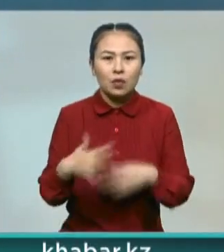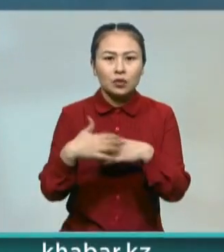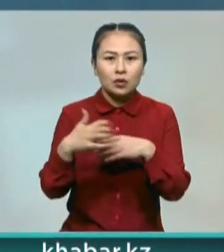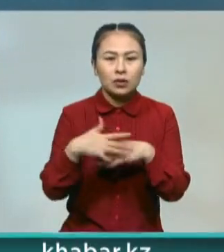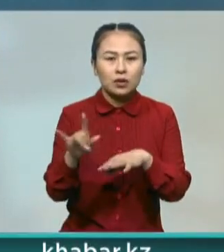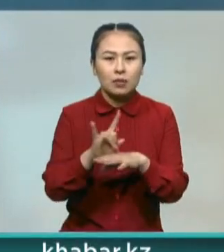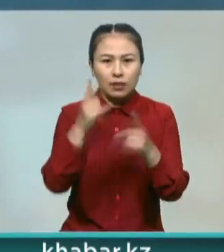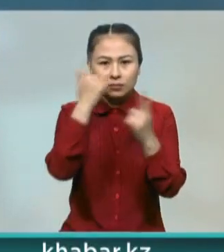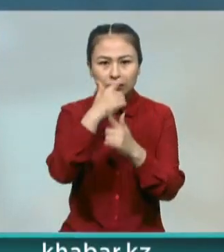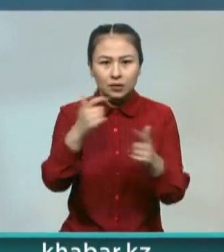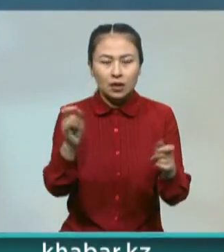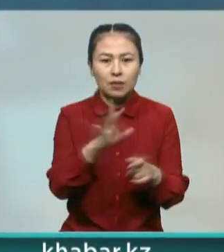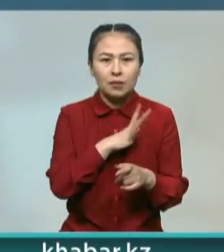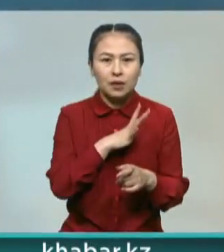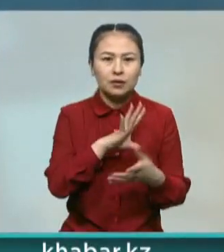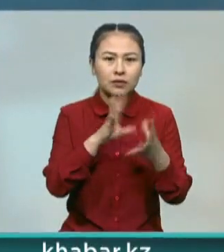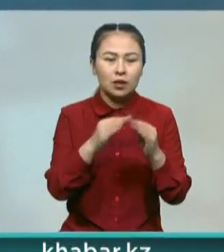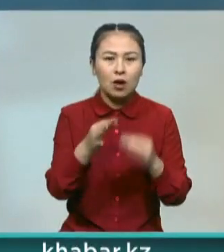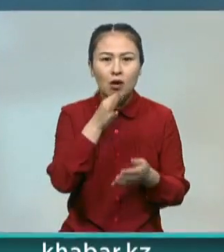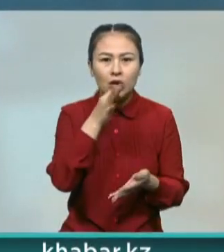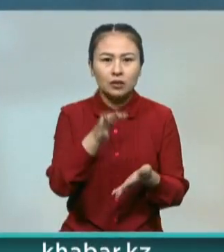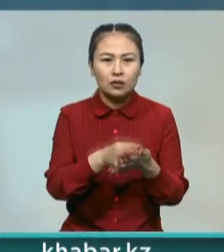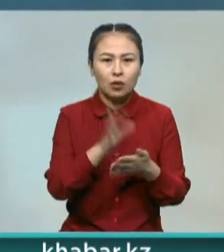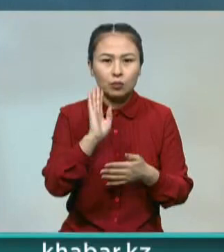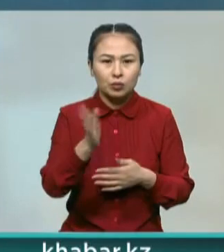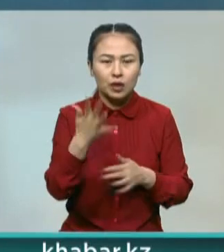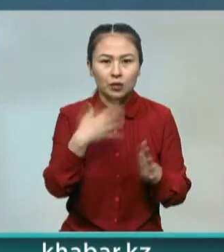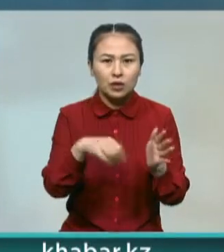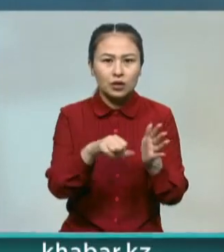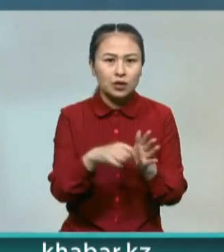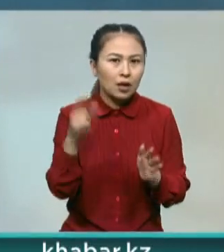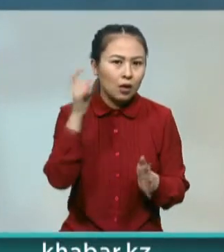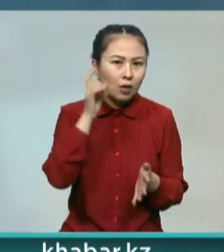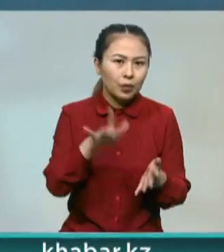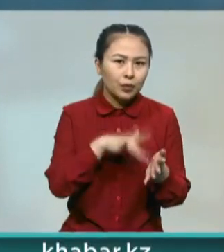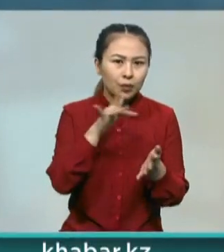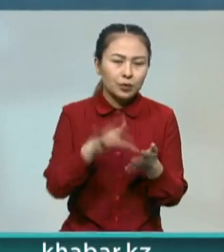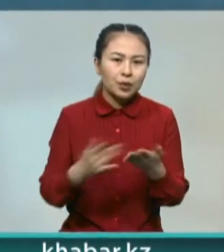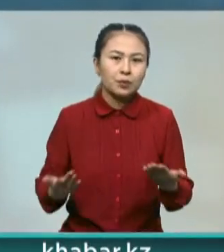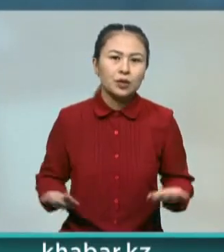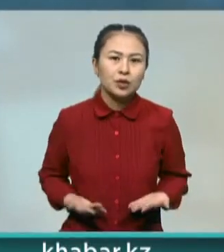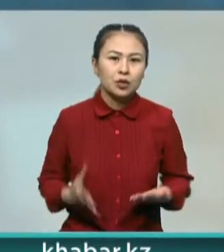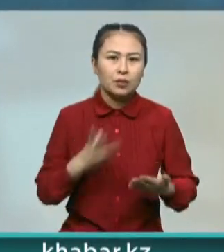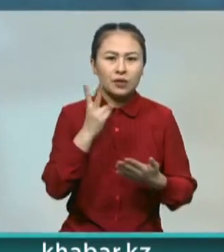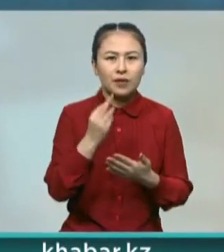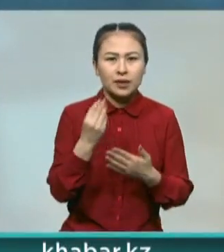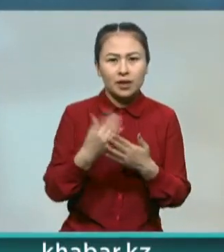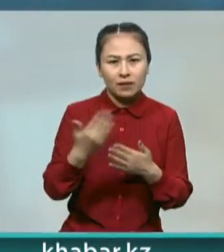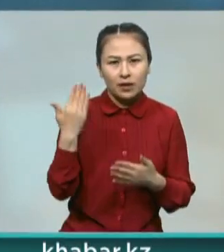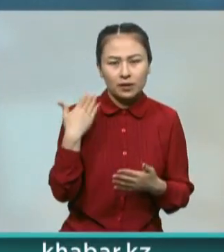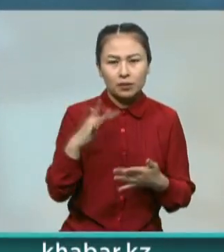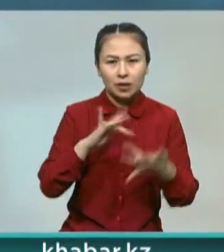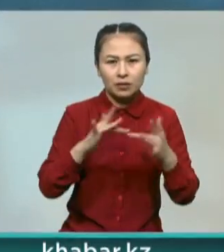Көкшетауда жалған хабарлама таратқандар қылмыстық жауапкершілікке тартылатын болды. 56 жастағы қала тұрғыны осыдан бірнеше күн бұрын